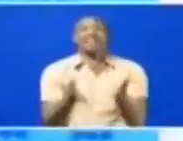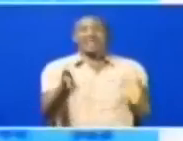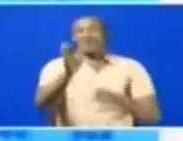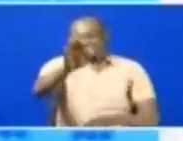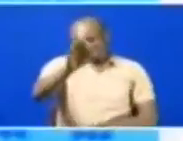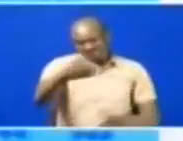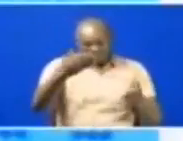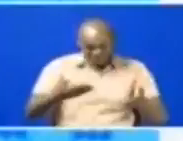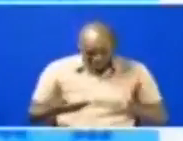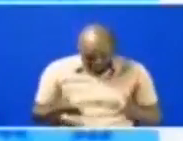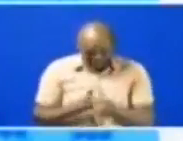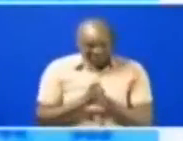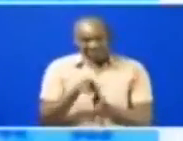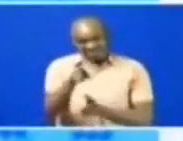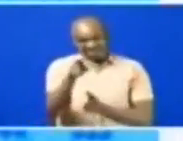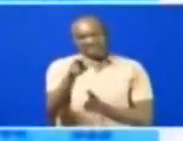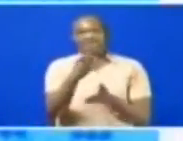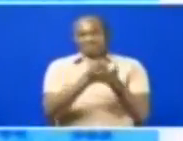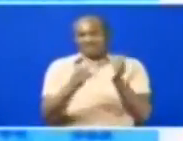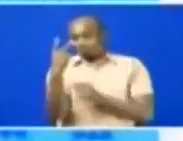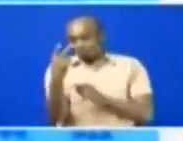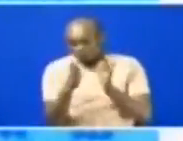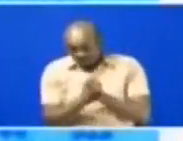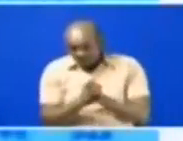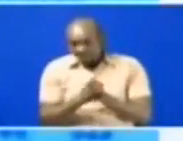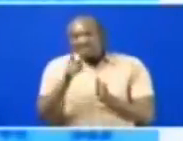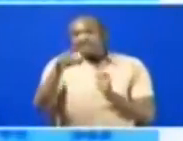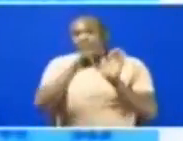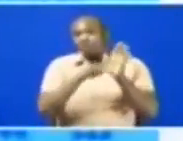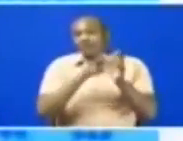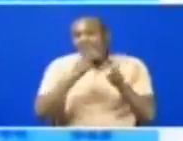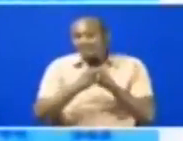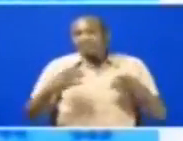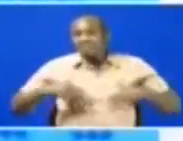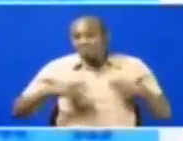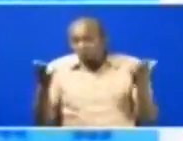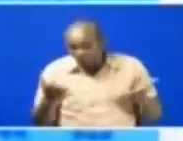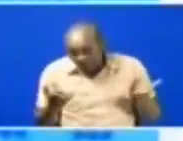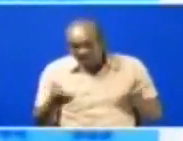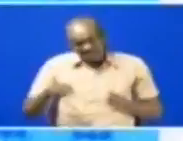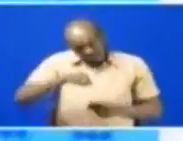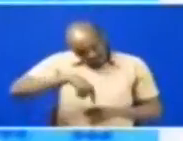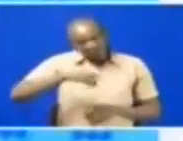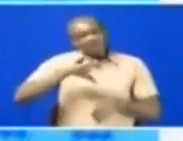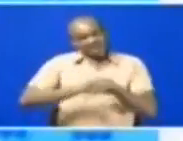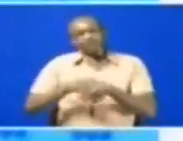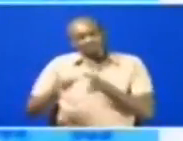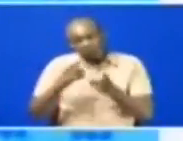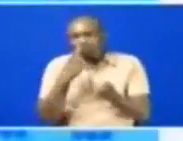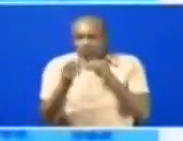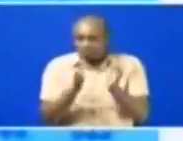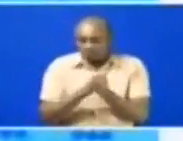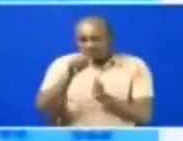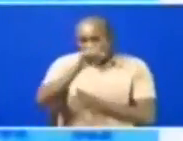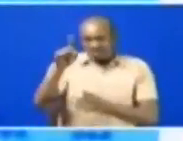Na mtazamaji, karibu katika sehemu ya pili, makala ni Wako Wapi. Hii leo tumepata fursa ya kuzungumza na Zablon Amanaka, ambaye